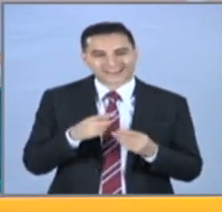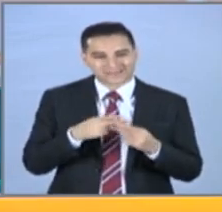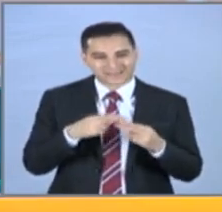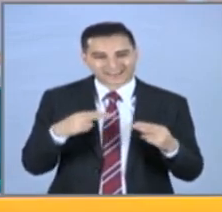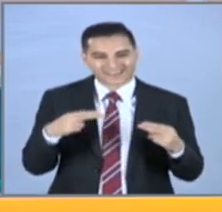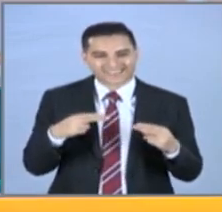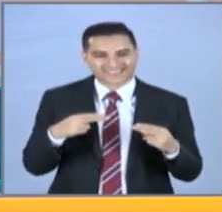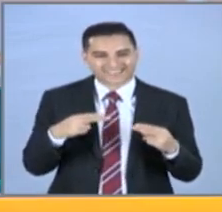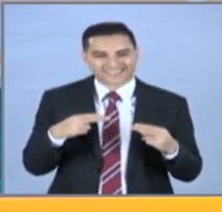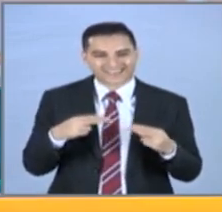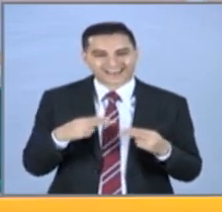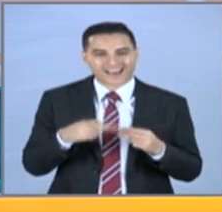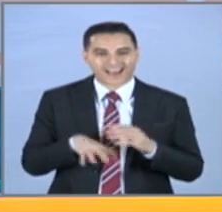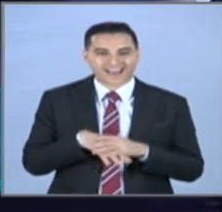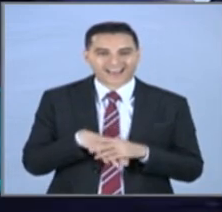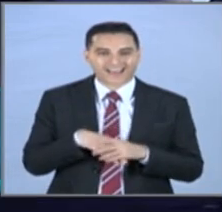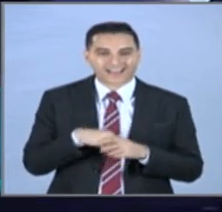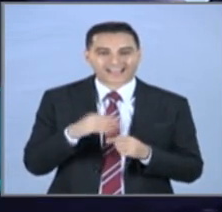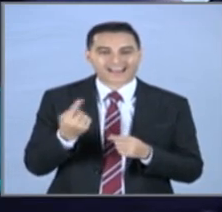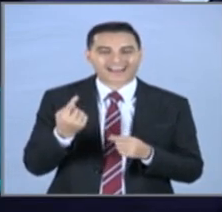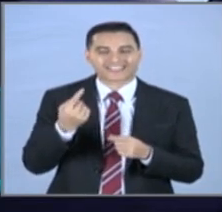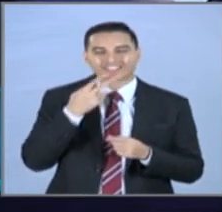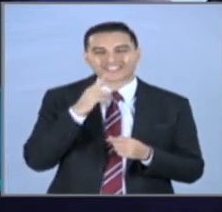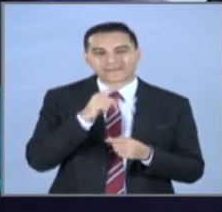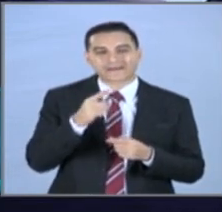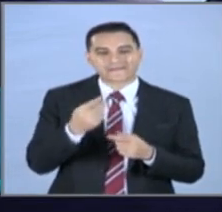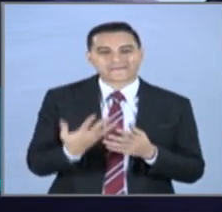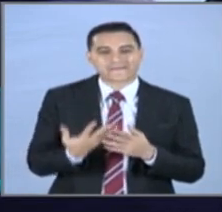كده، سيبي الموبايل واعملي كذا، ما عملتش، انت حرة اللي بيشيل قربة مخروبة.